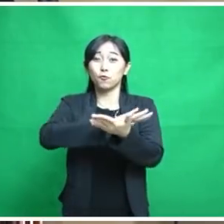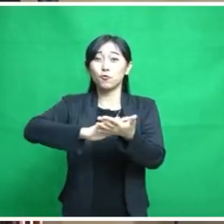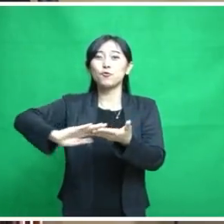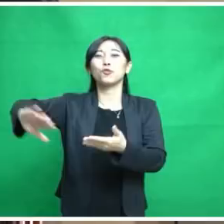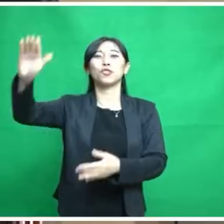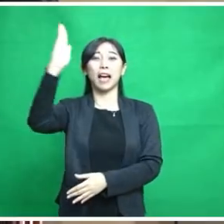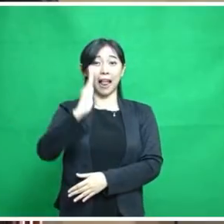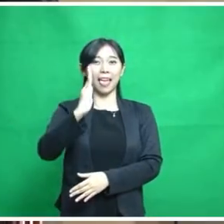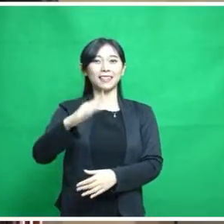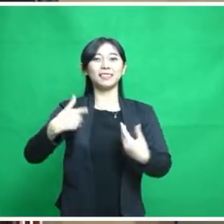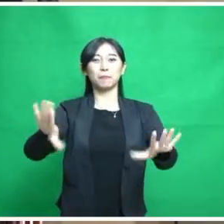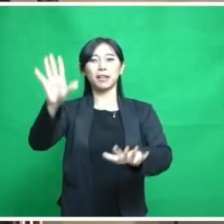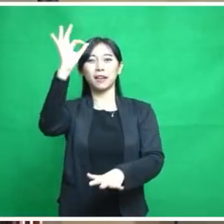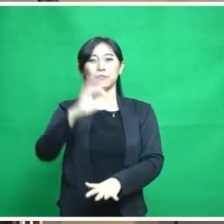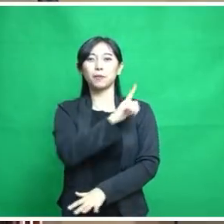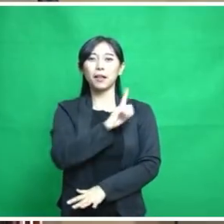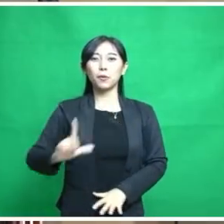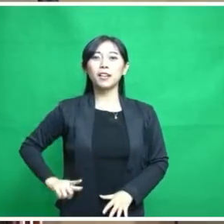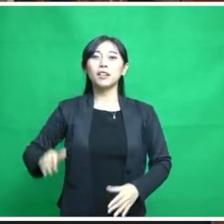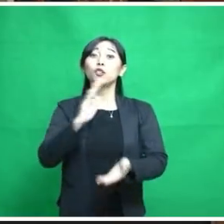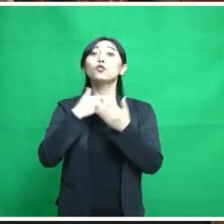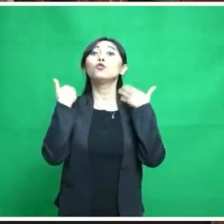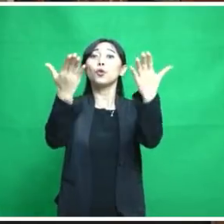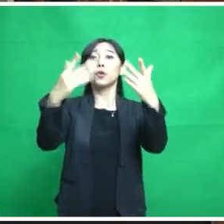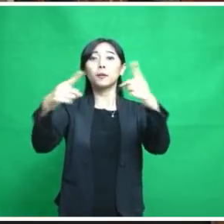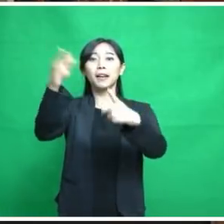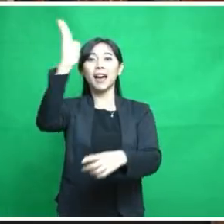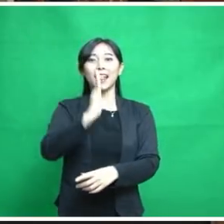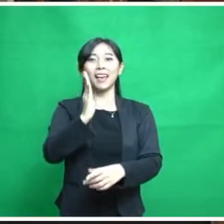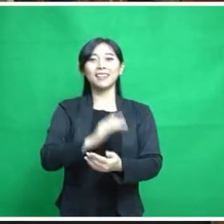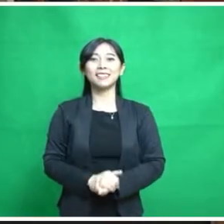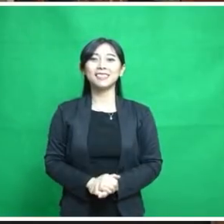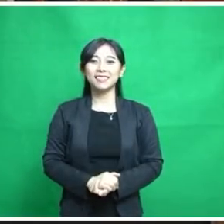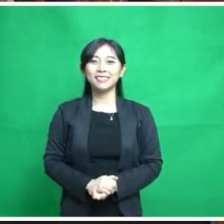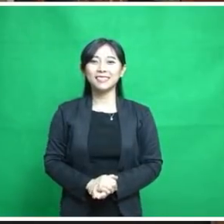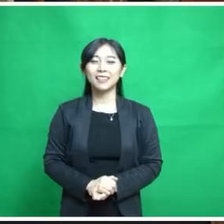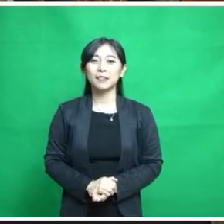kudusku. Demikianlah sabda Tuhan. Syukur kepada Allah.